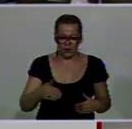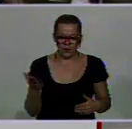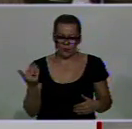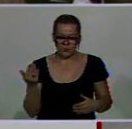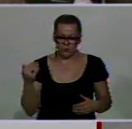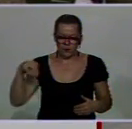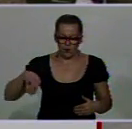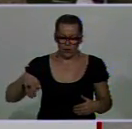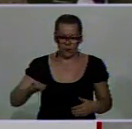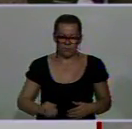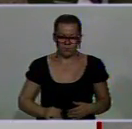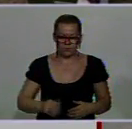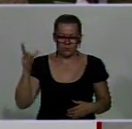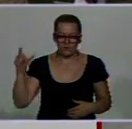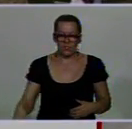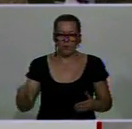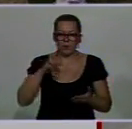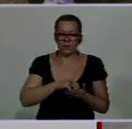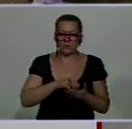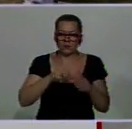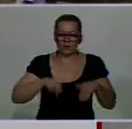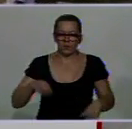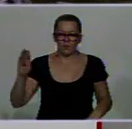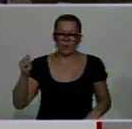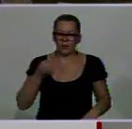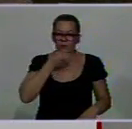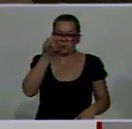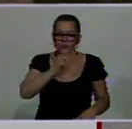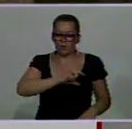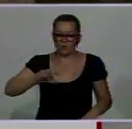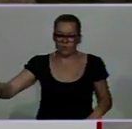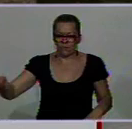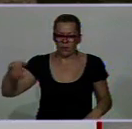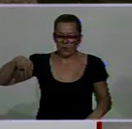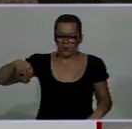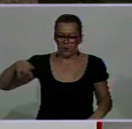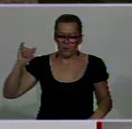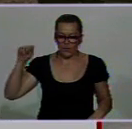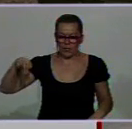15 metri. Localnicii de aici, din Berbești, dau vina pe cei de la exploatarea